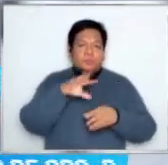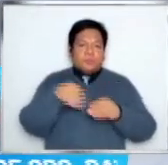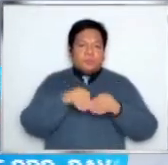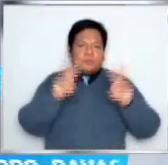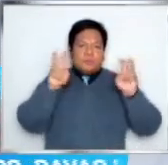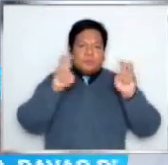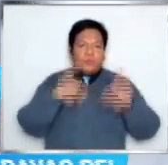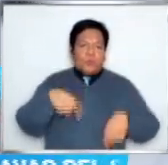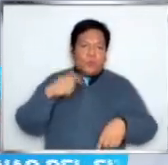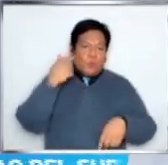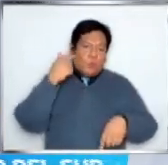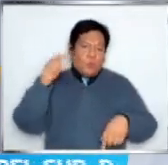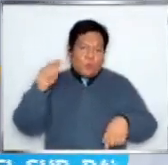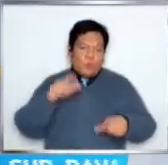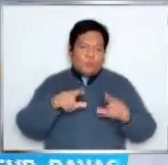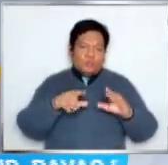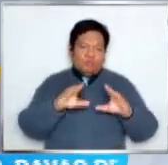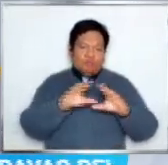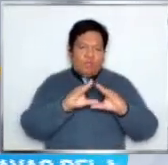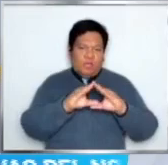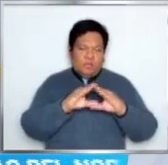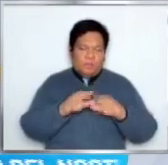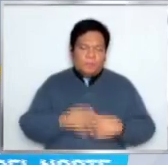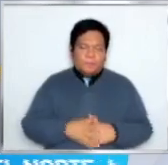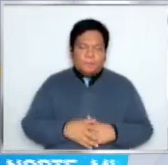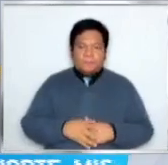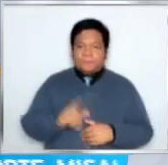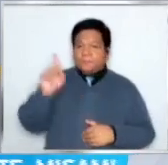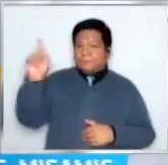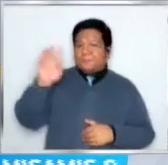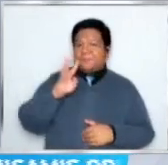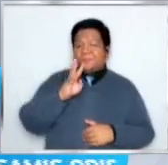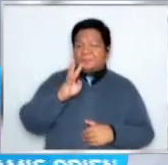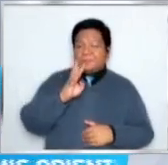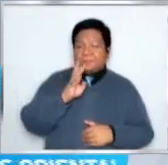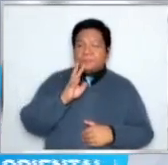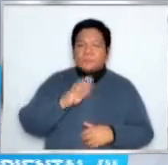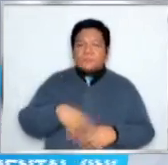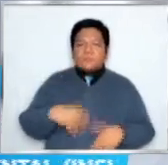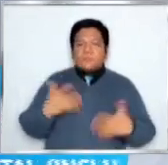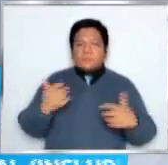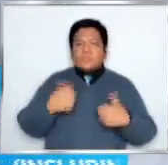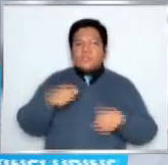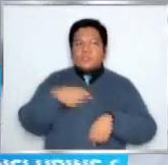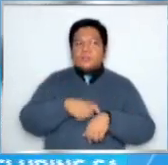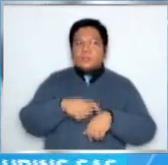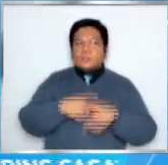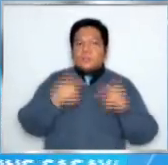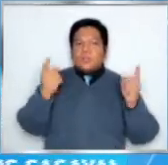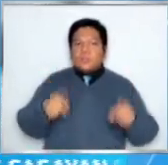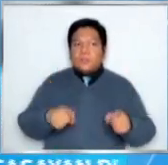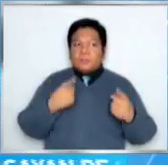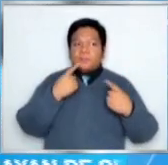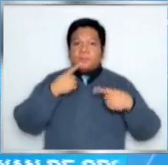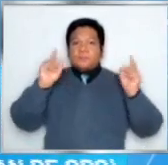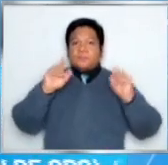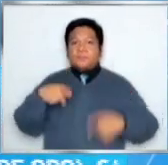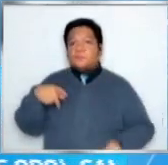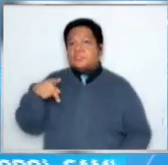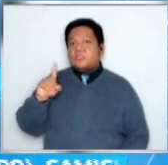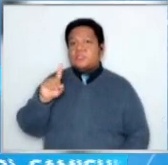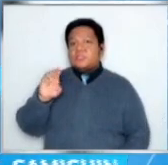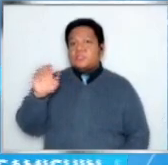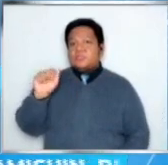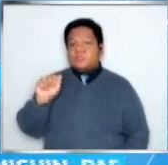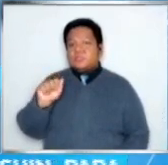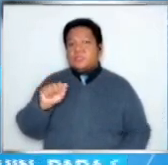kung napapansin mo, parating lumalabas ito every time na mayroon tayong malalaking accomplishment sa PDEA. Si Taba, ang